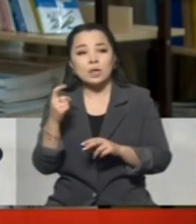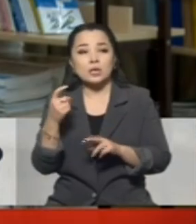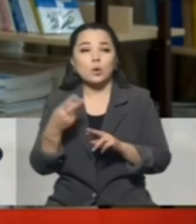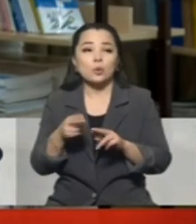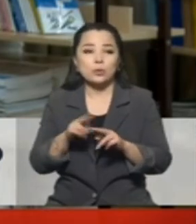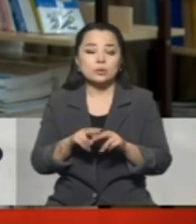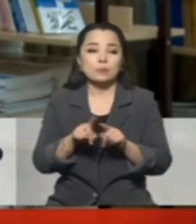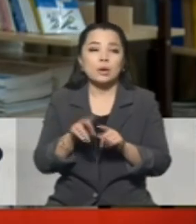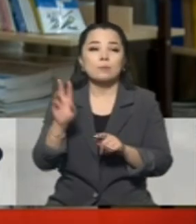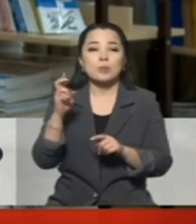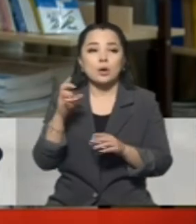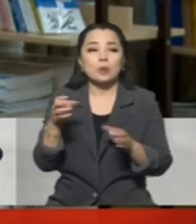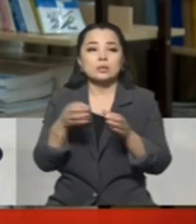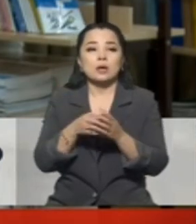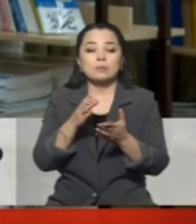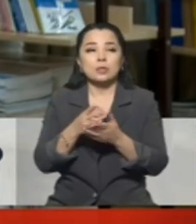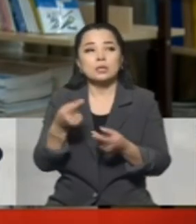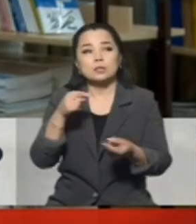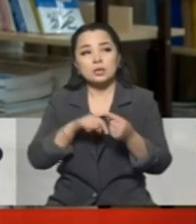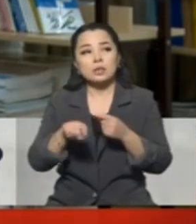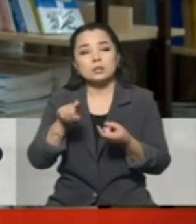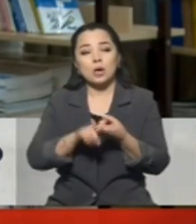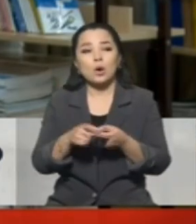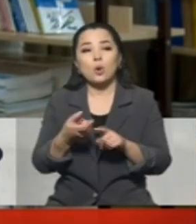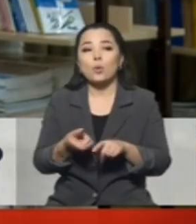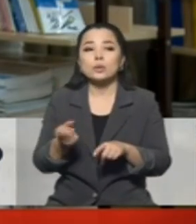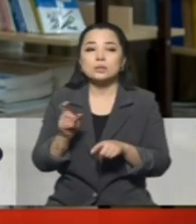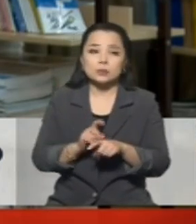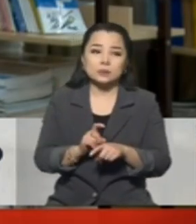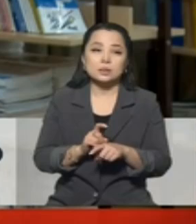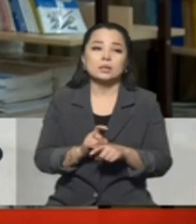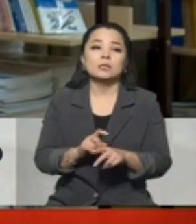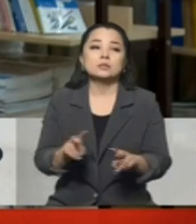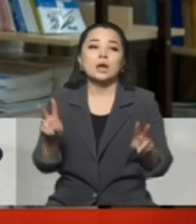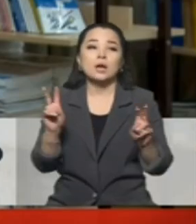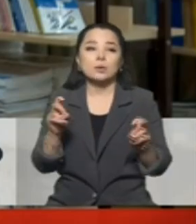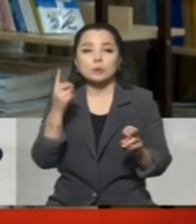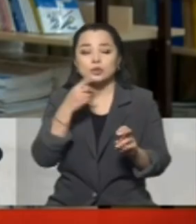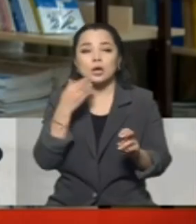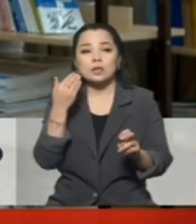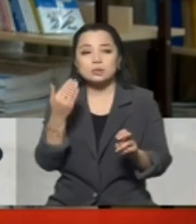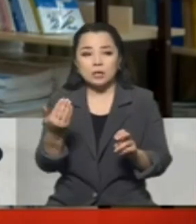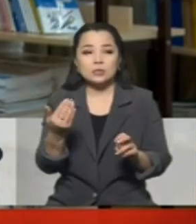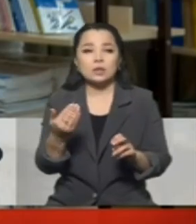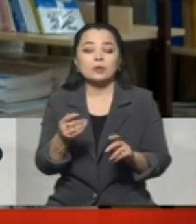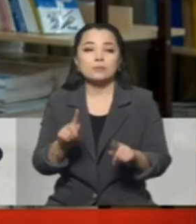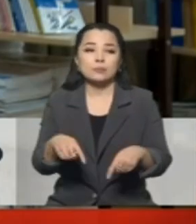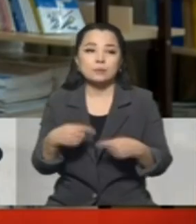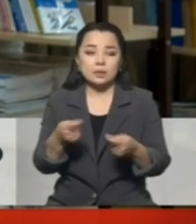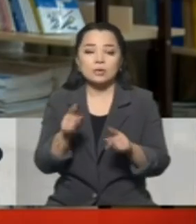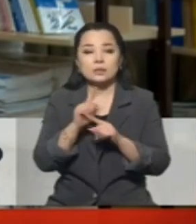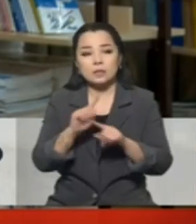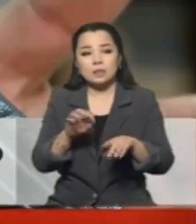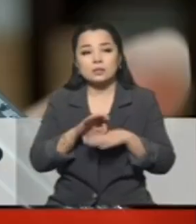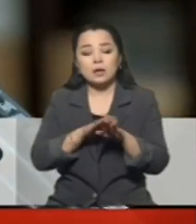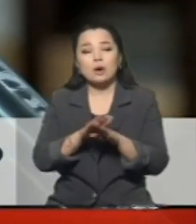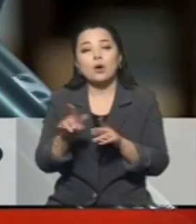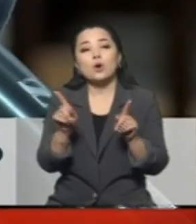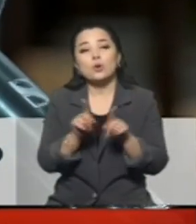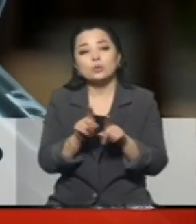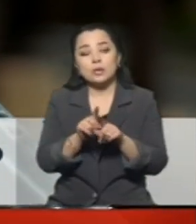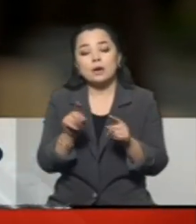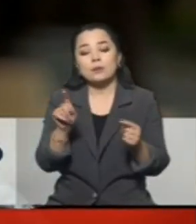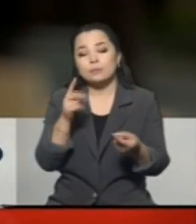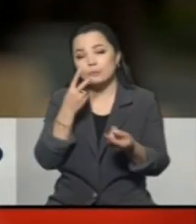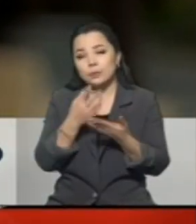ол тұнып тұрған биологиядан шығады. Екеуі бір-біріне өте тақырып жағынан да, берілу пәндік ерекшелік жағынан да ұқсас пәндер білім